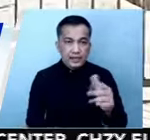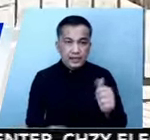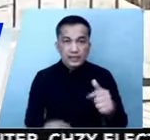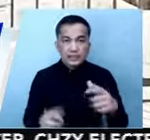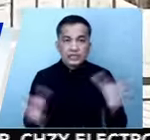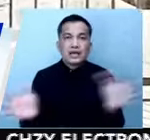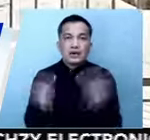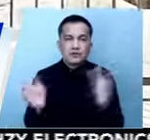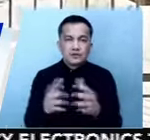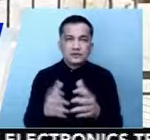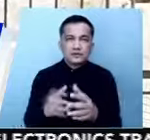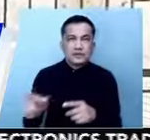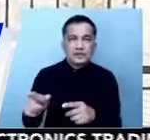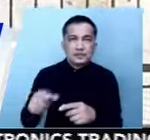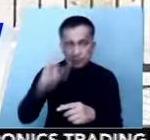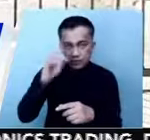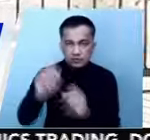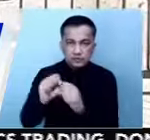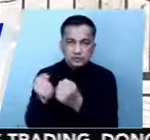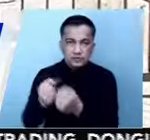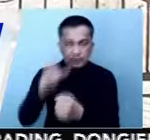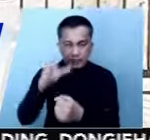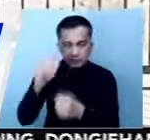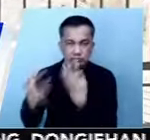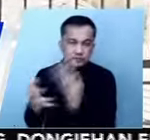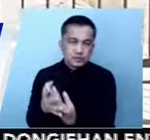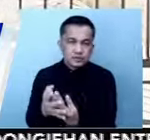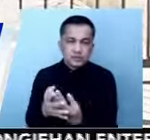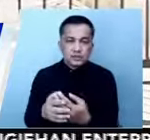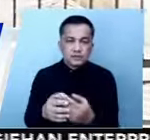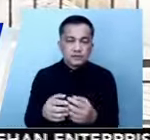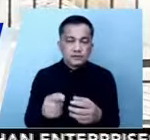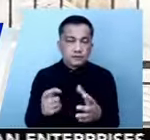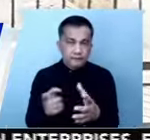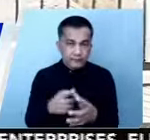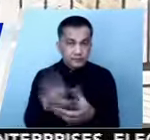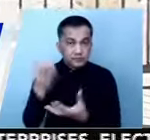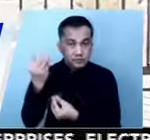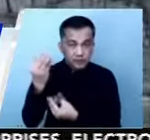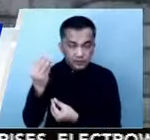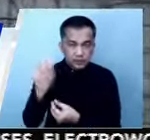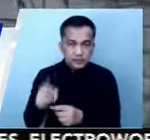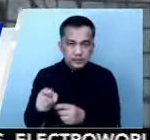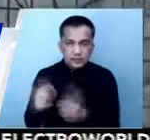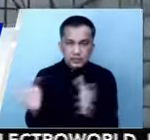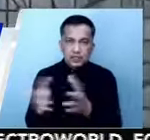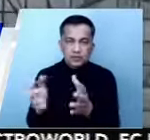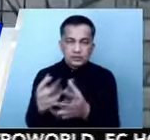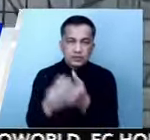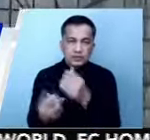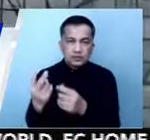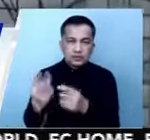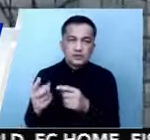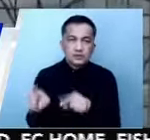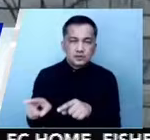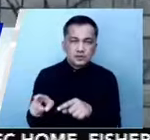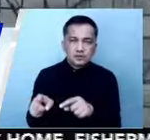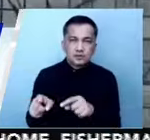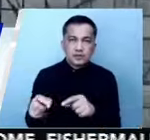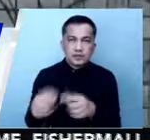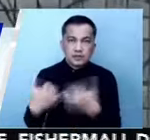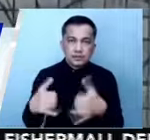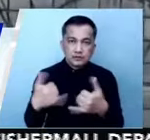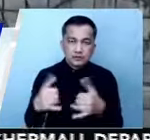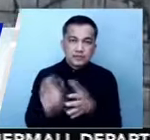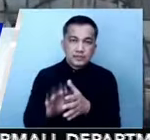Male Dormitory ng Kulungan. Base sa paunang investigasyon, nagkainitan ang dalawang grupo ng maglaban sa basketball